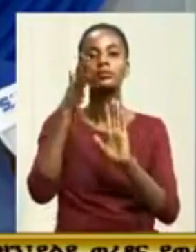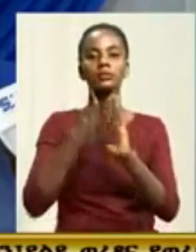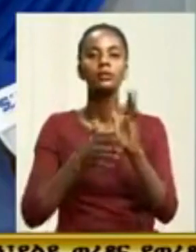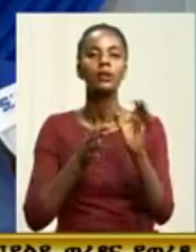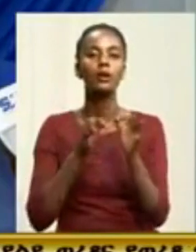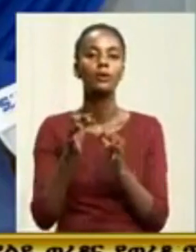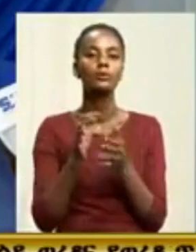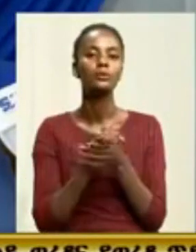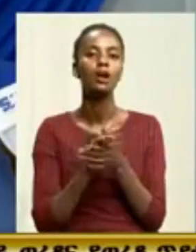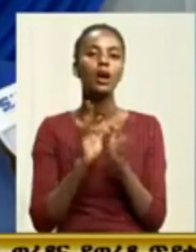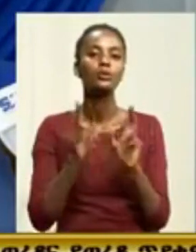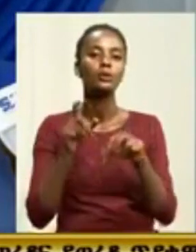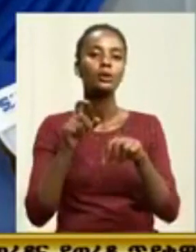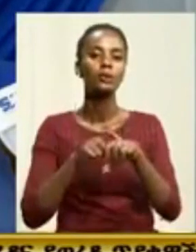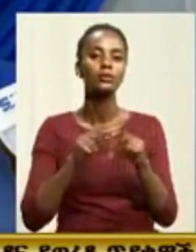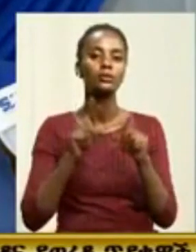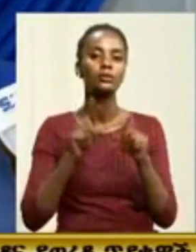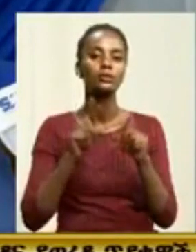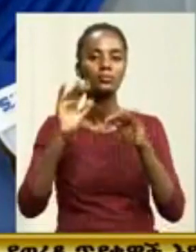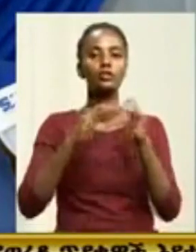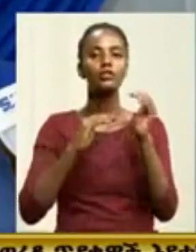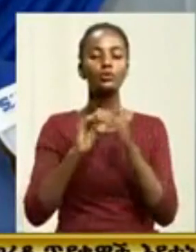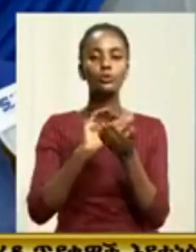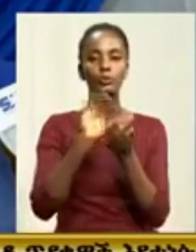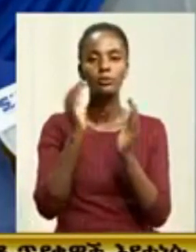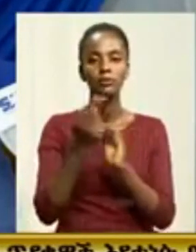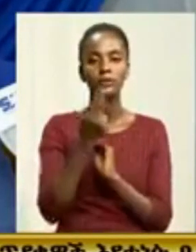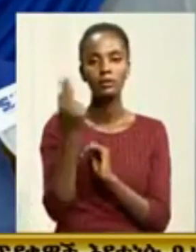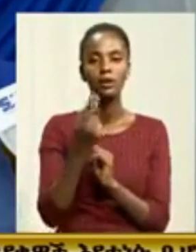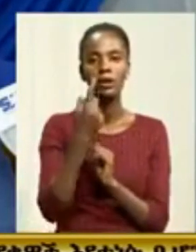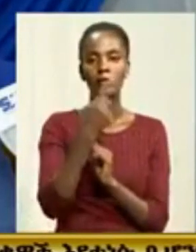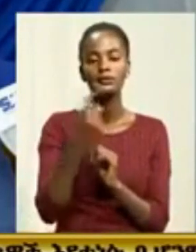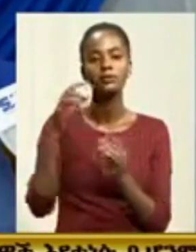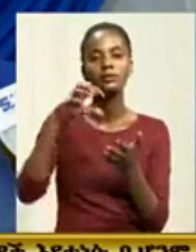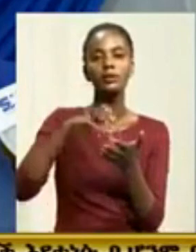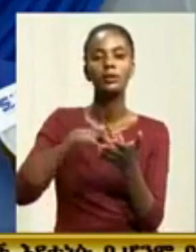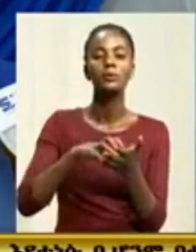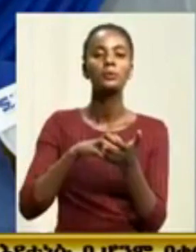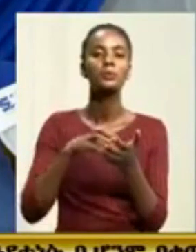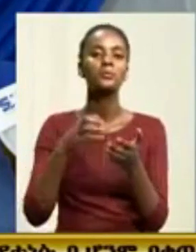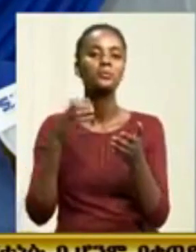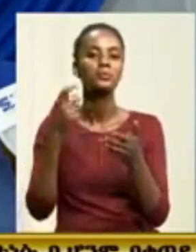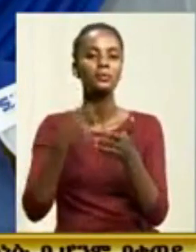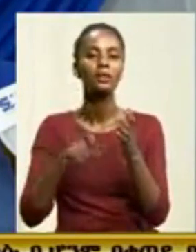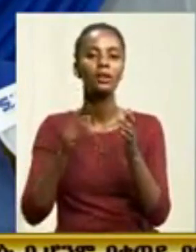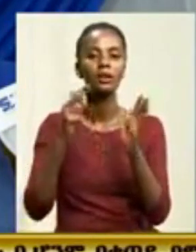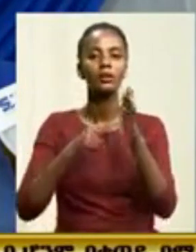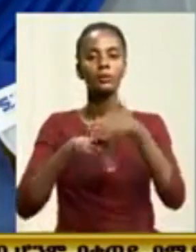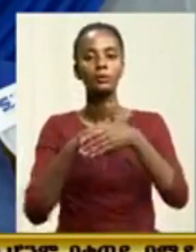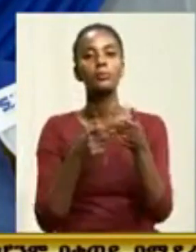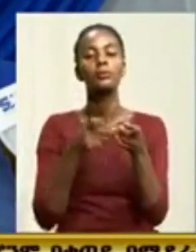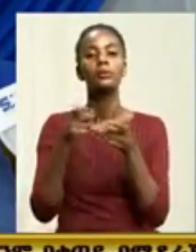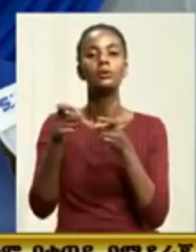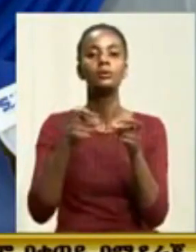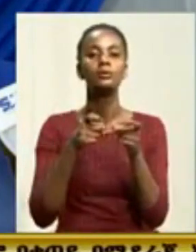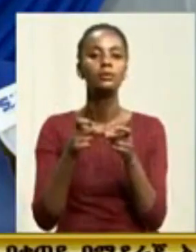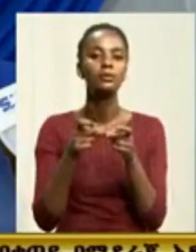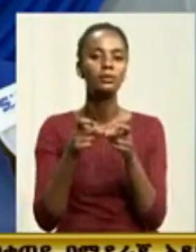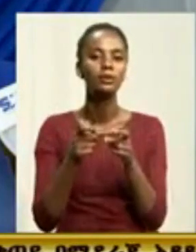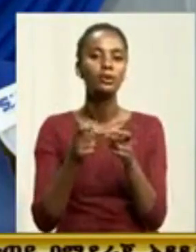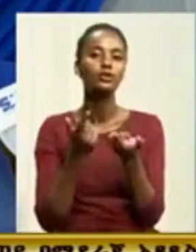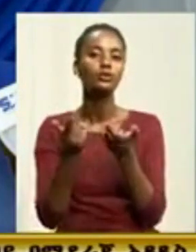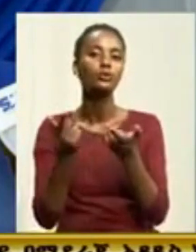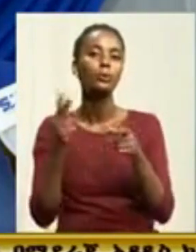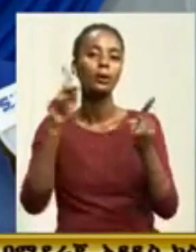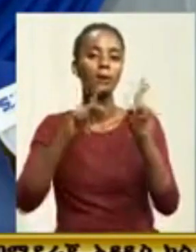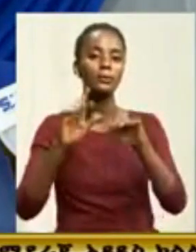ተገልጿል። የአስቸኳይ ጊዜ አዋጁ እንደ ምቹ ሁኔታ በመጠቀም አንዳንድ የገበያ ተዋናኝ ህገወጥነት በመከላከልና በመቆጣጠር ረገድ በንግዱ